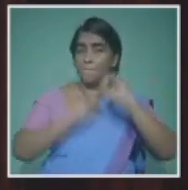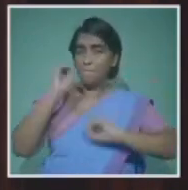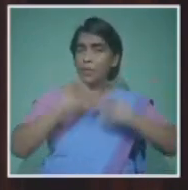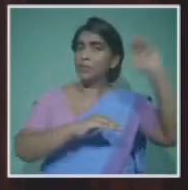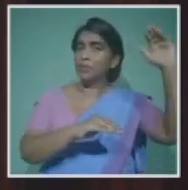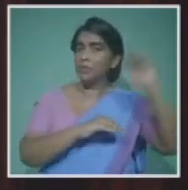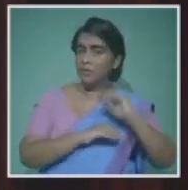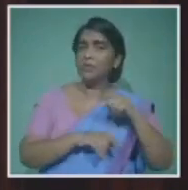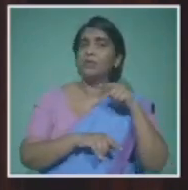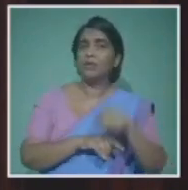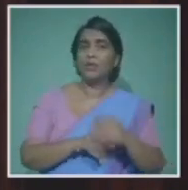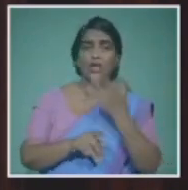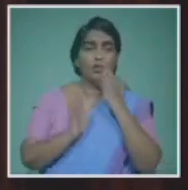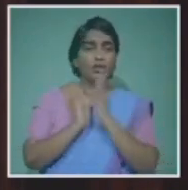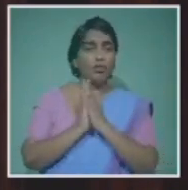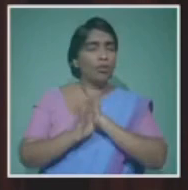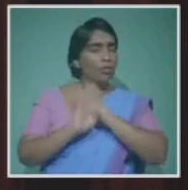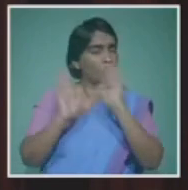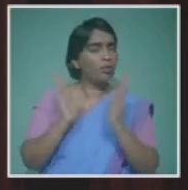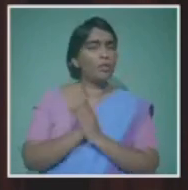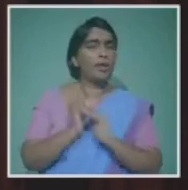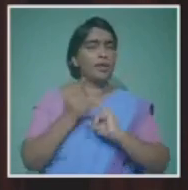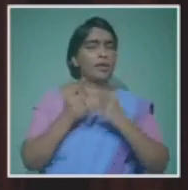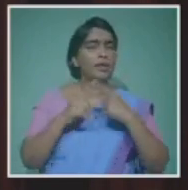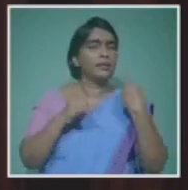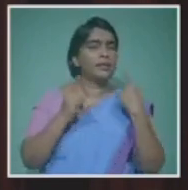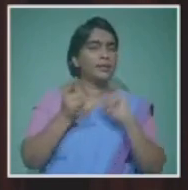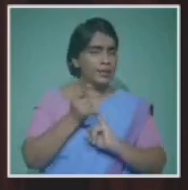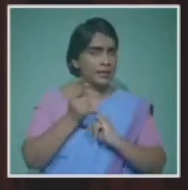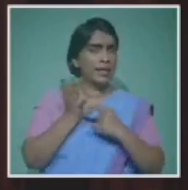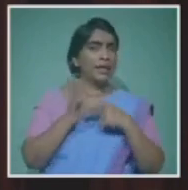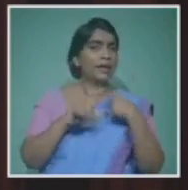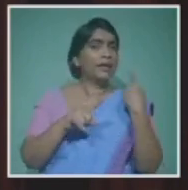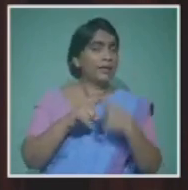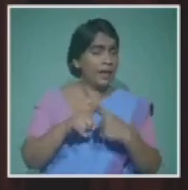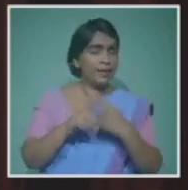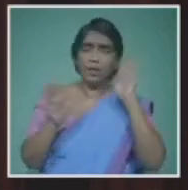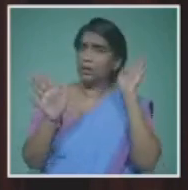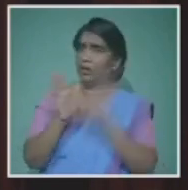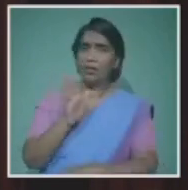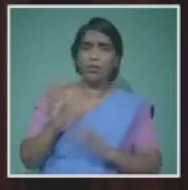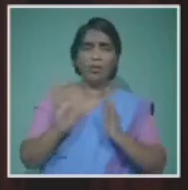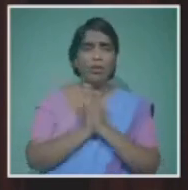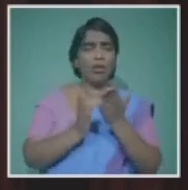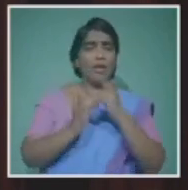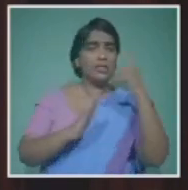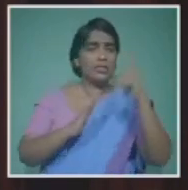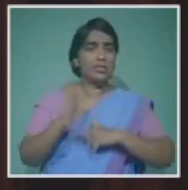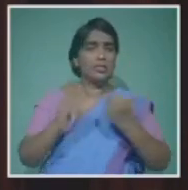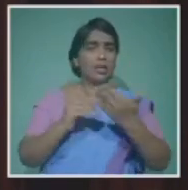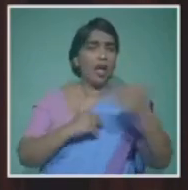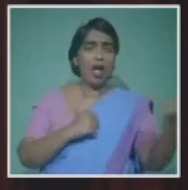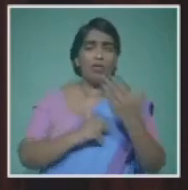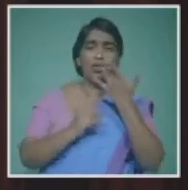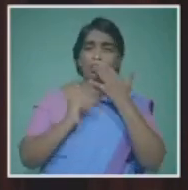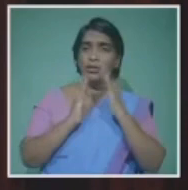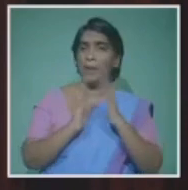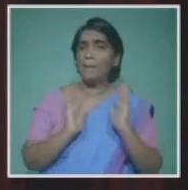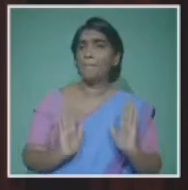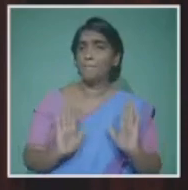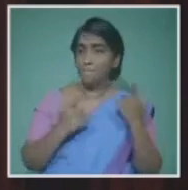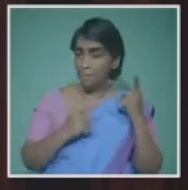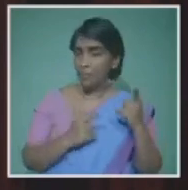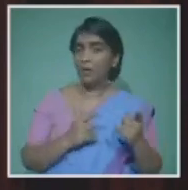karanawa. Eka nisa me pasal upakarana sesbaddin iwath karanna vishesha wadapilla kiyathmak karanna. Naththan siyalu me janawari maase aluthen pasal waare patan